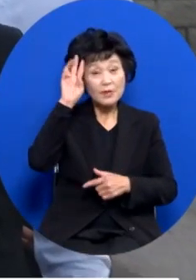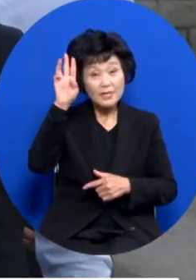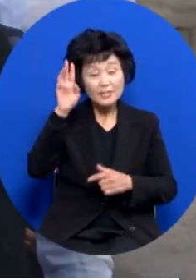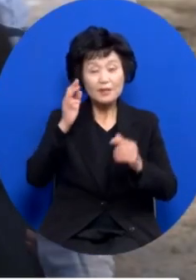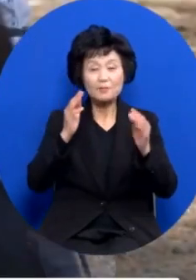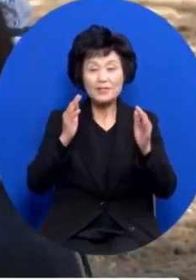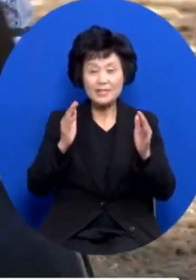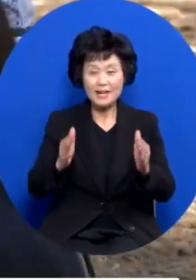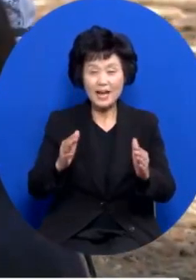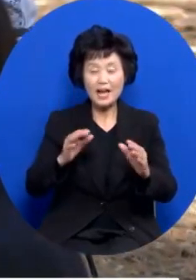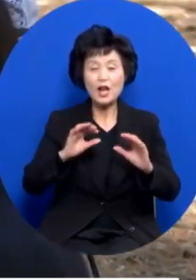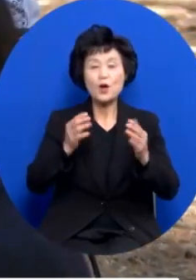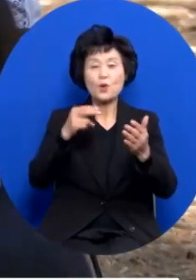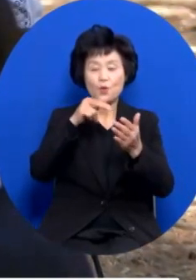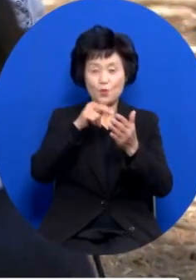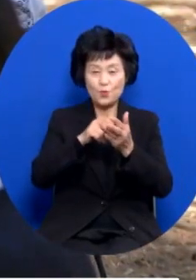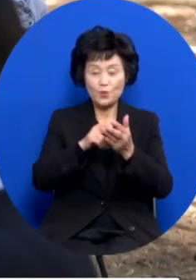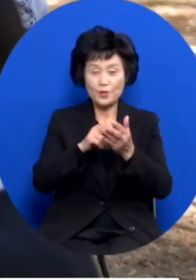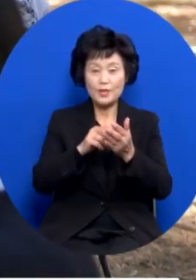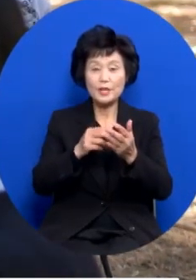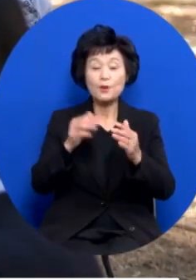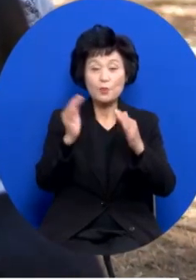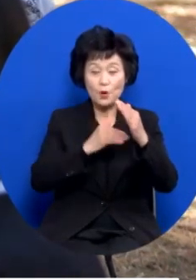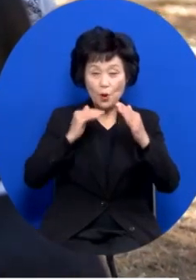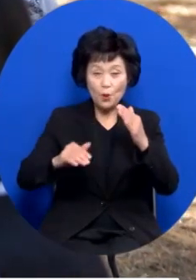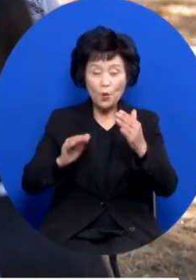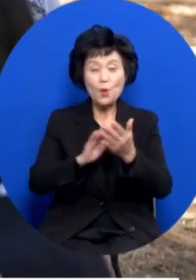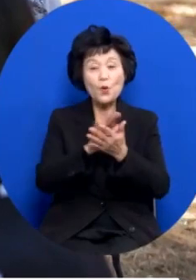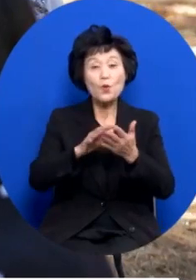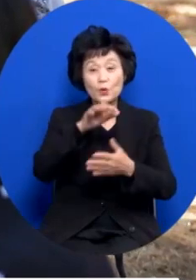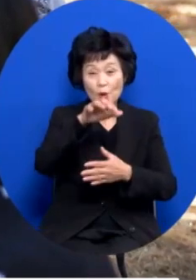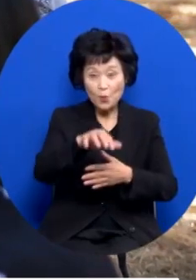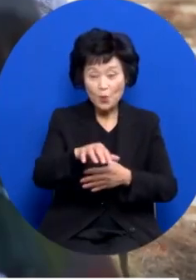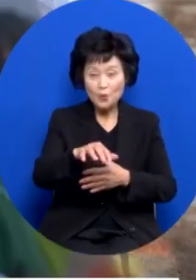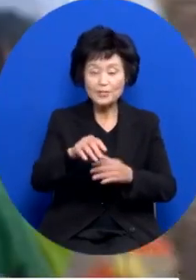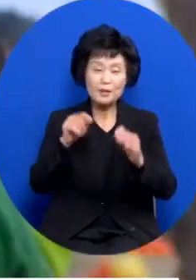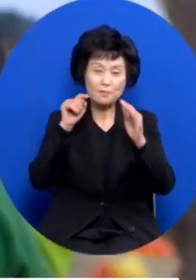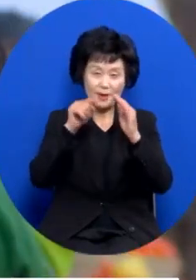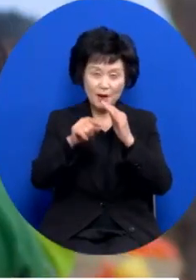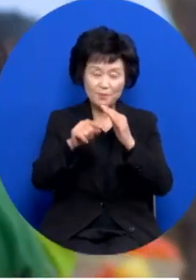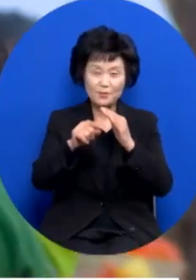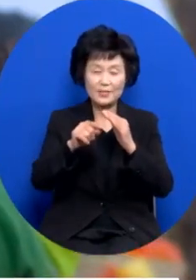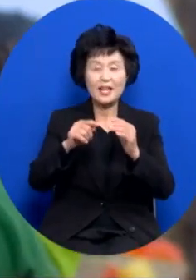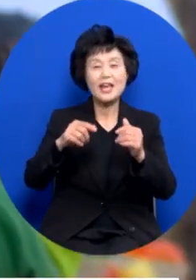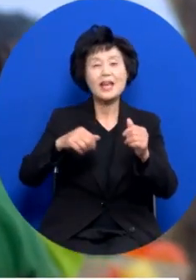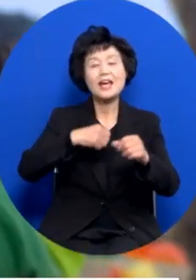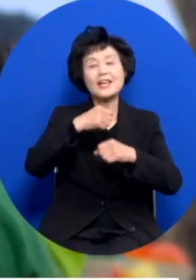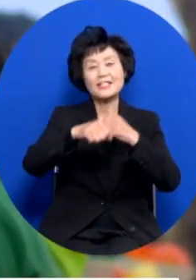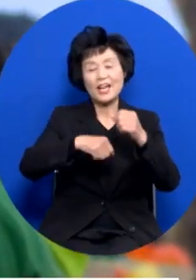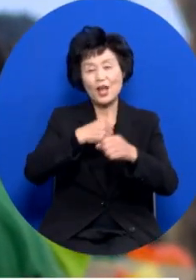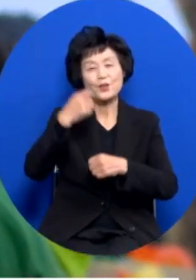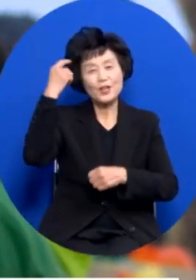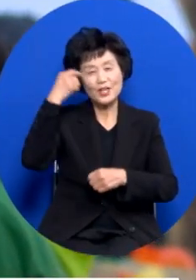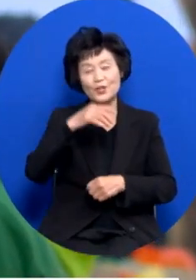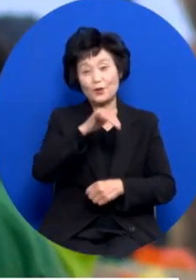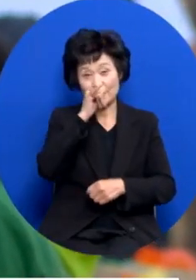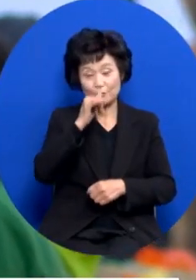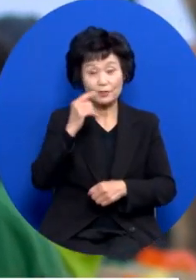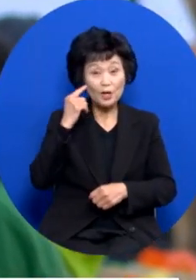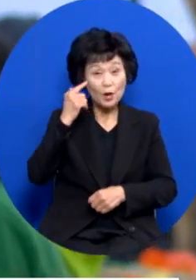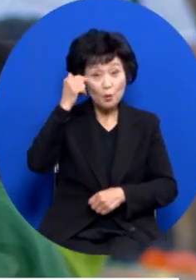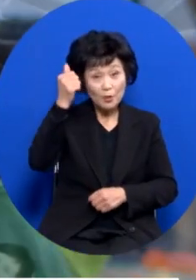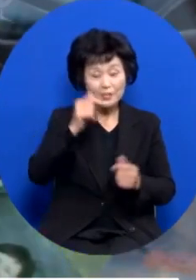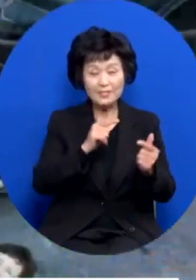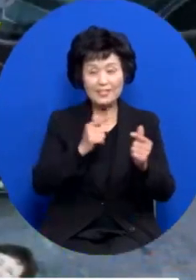요세미티 국립공원을 방문해 자연 속에서 쉼을 누렸습니다. 늘 섬김의 자리에 있었던 목회자와